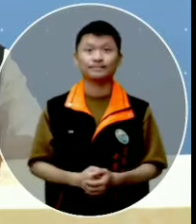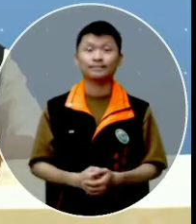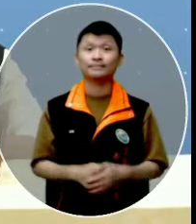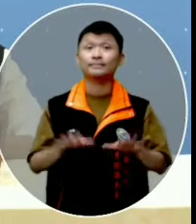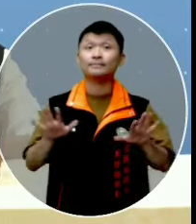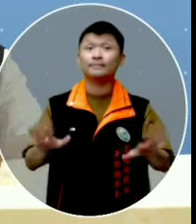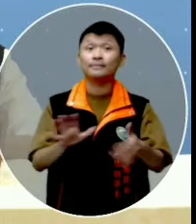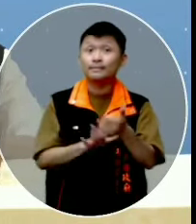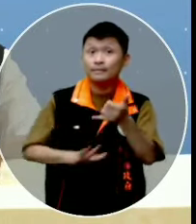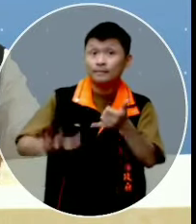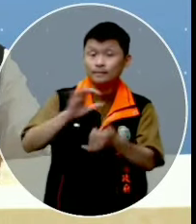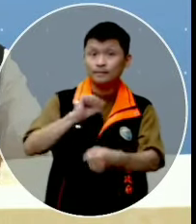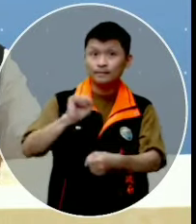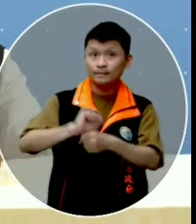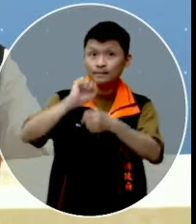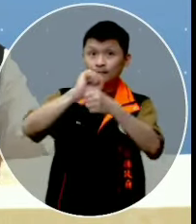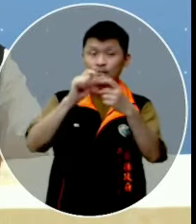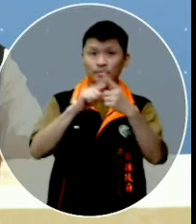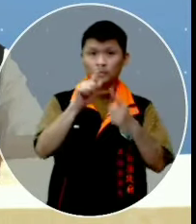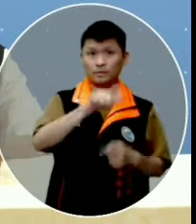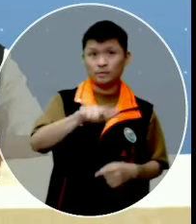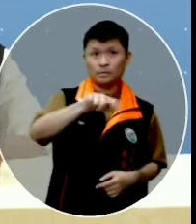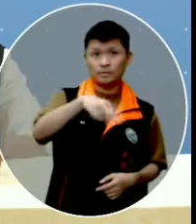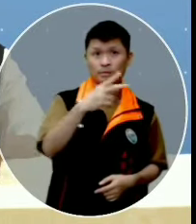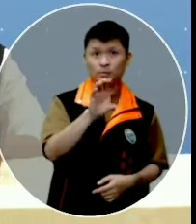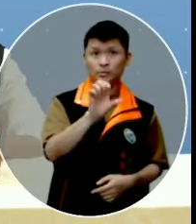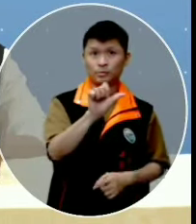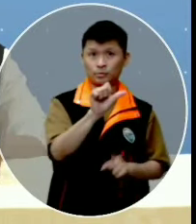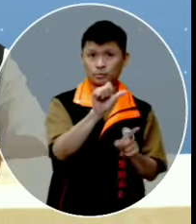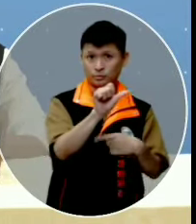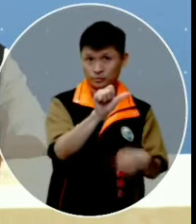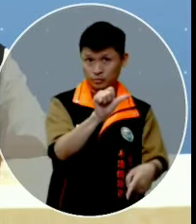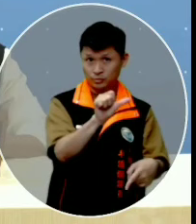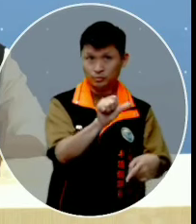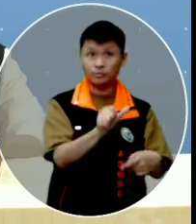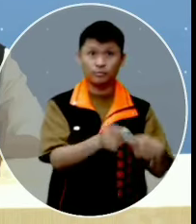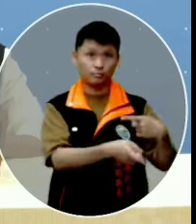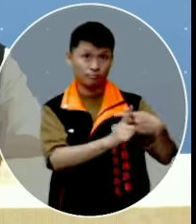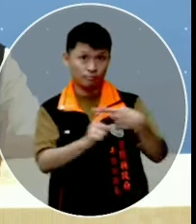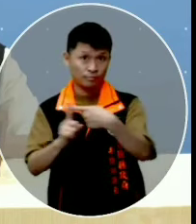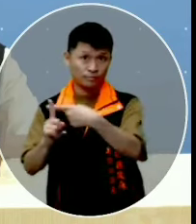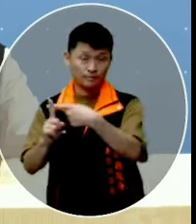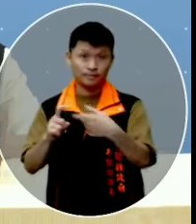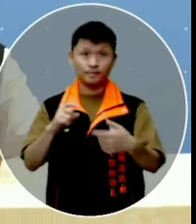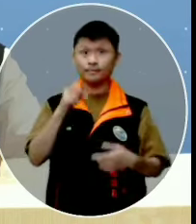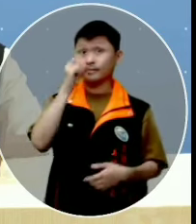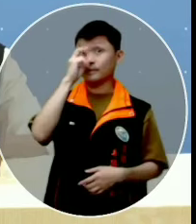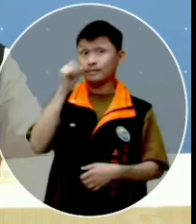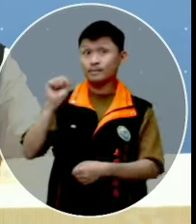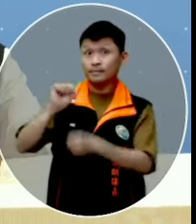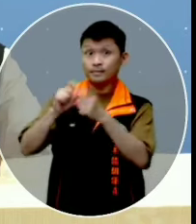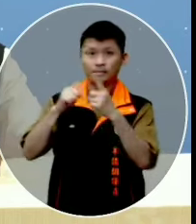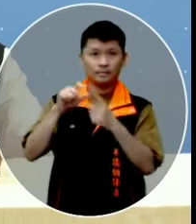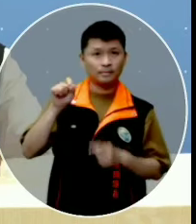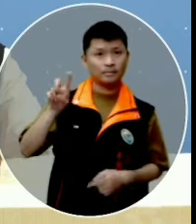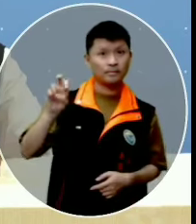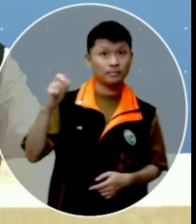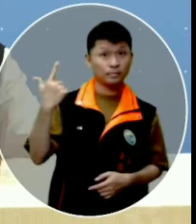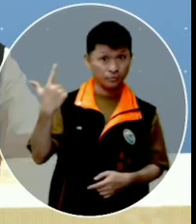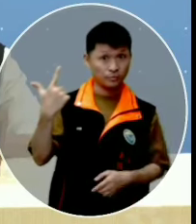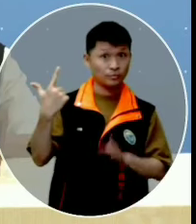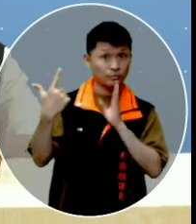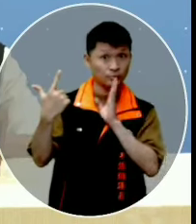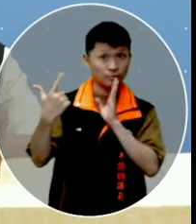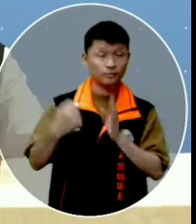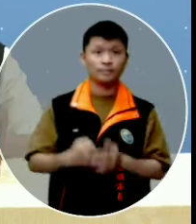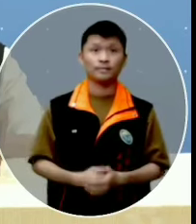今天呢，全台新增了6295位确诊个案，其中呢，依然新增126位确诊